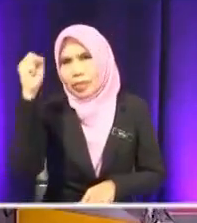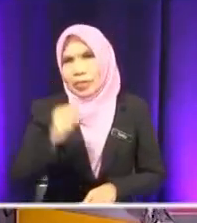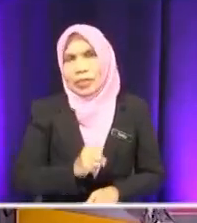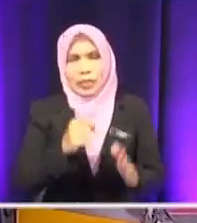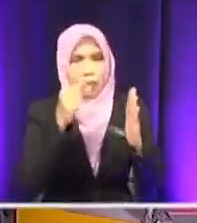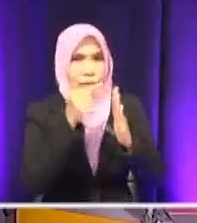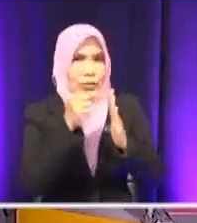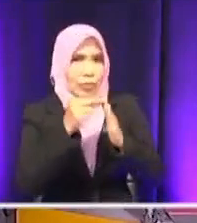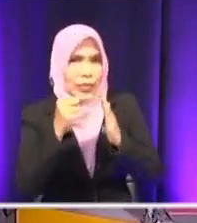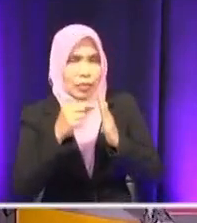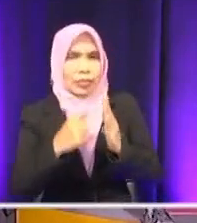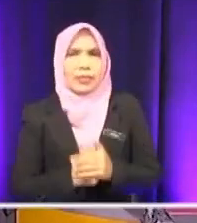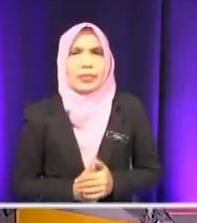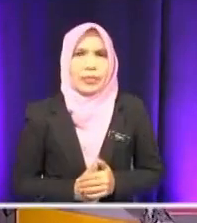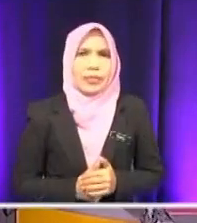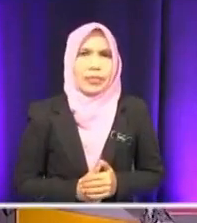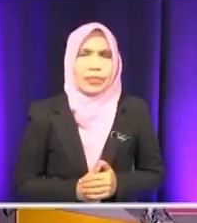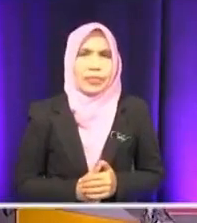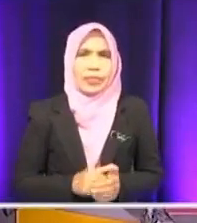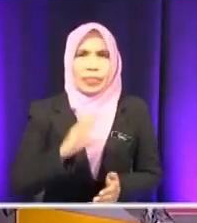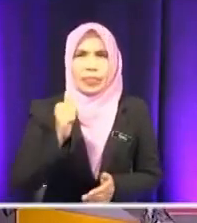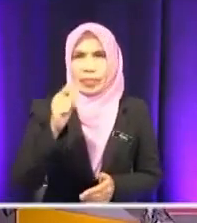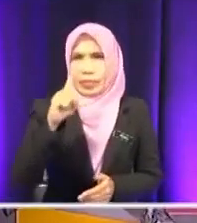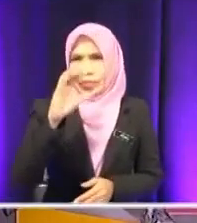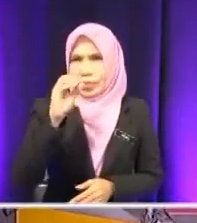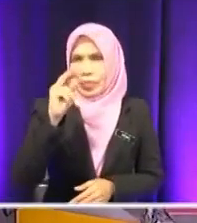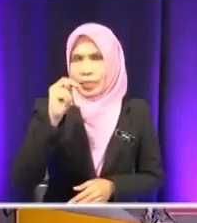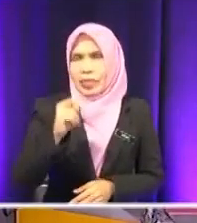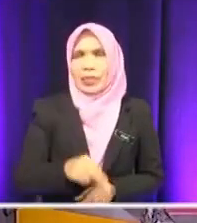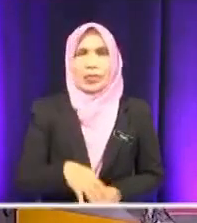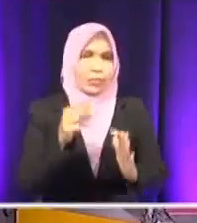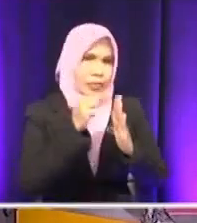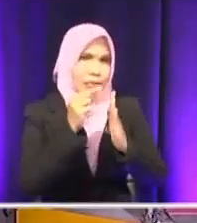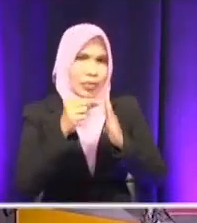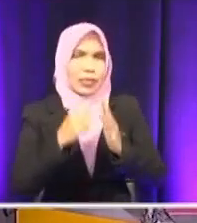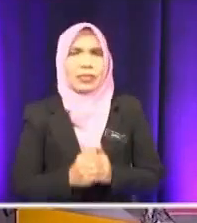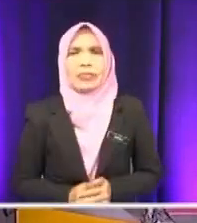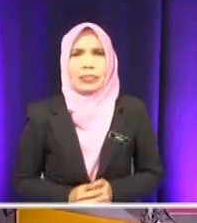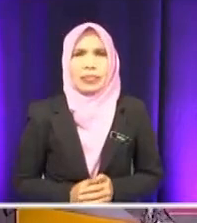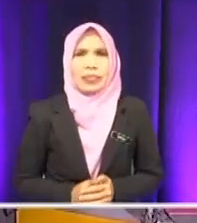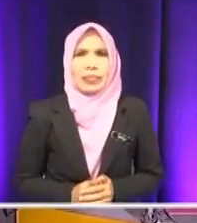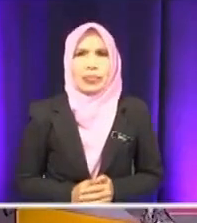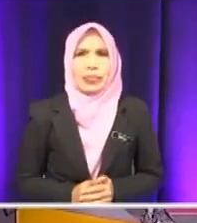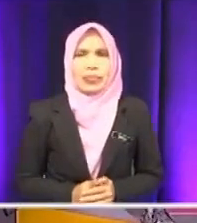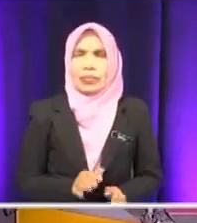coba cari yang terbaik jadi calon-calon Pilihlah pilih itu mesti Jangan pula